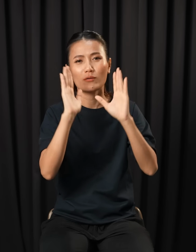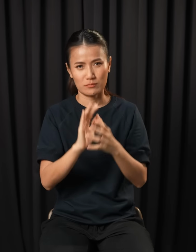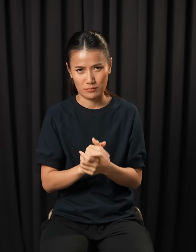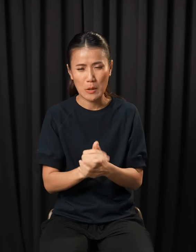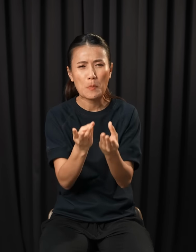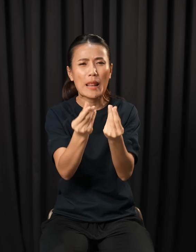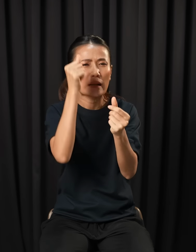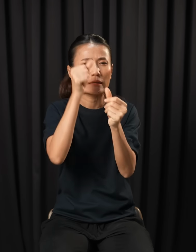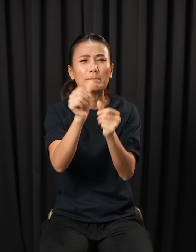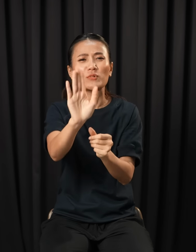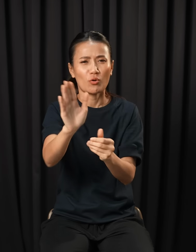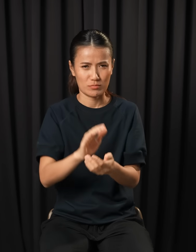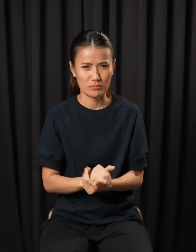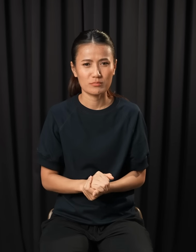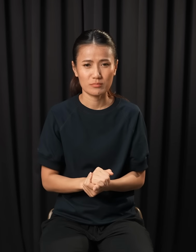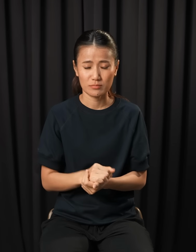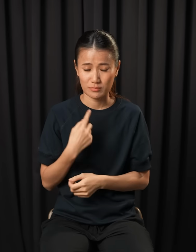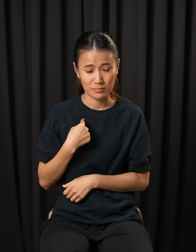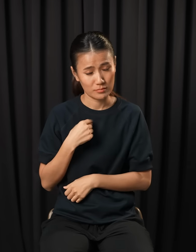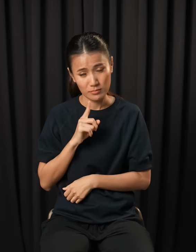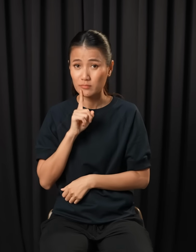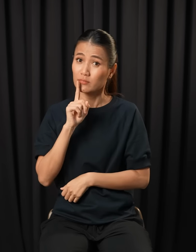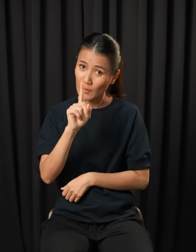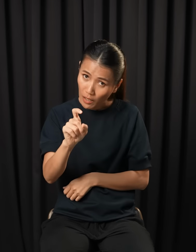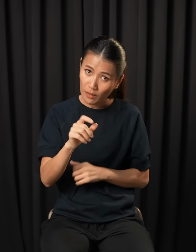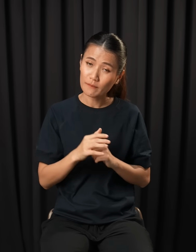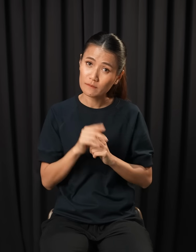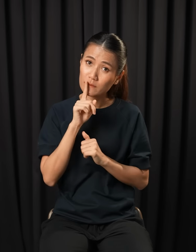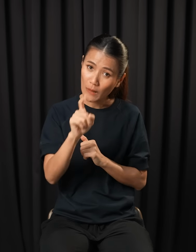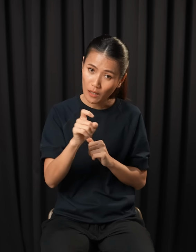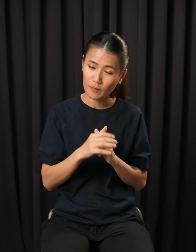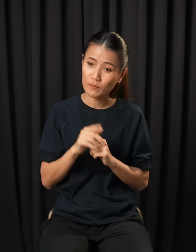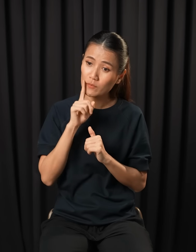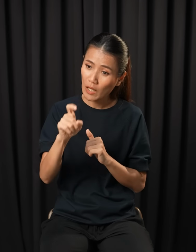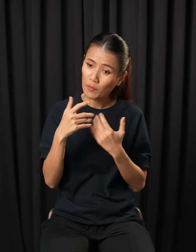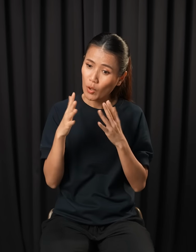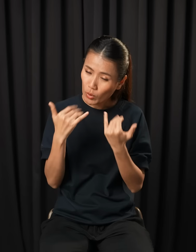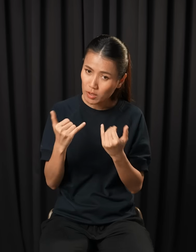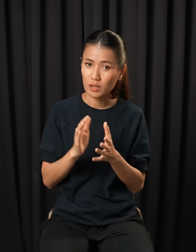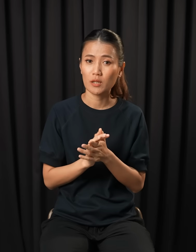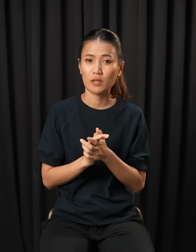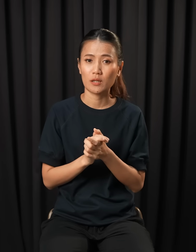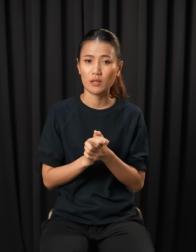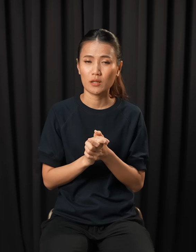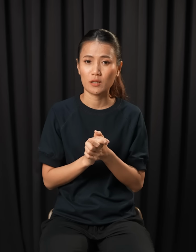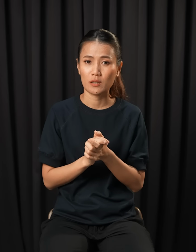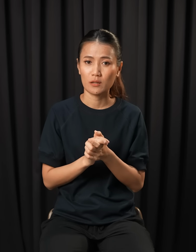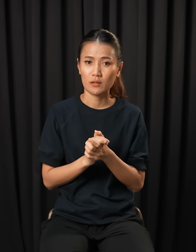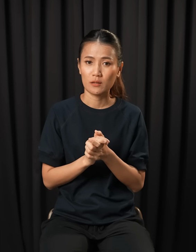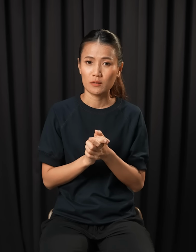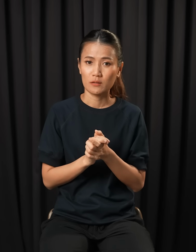ในทีเดียว อย่างนี้คุณพิธาอย่างนี ้ครับ ครับอาจารย์เราจะรู้แน่นอน